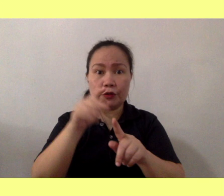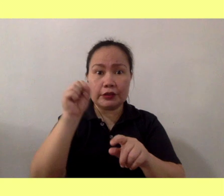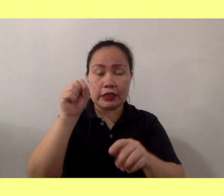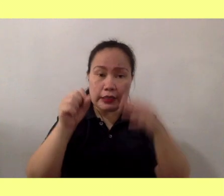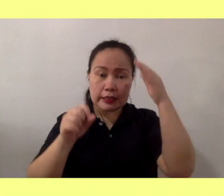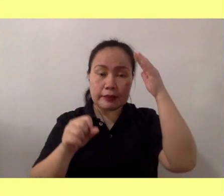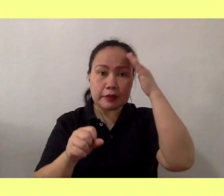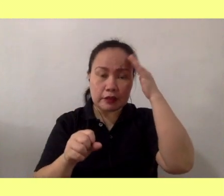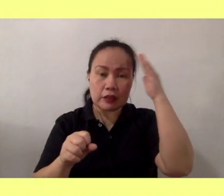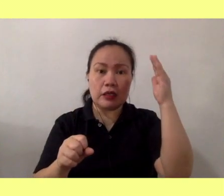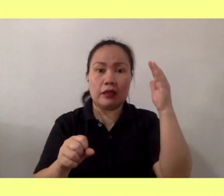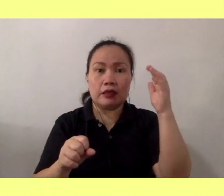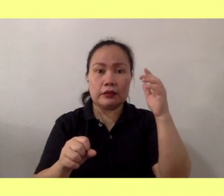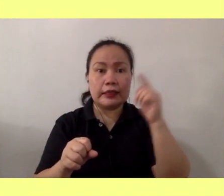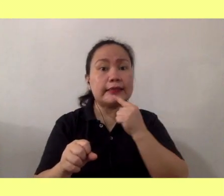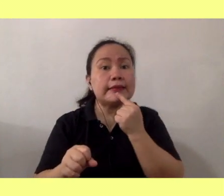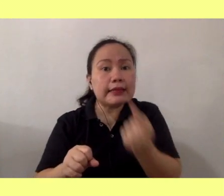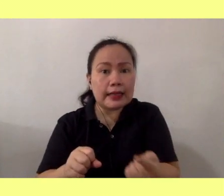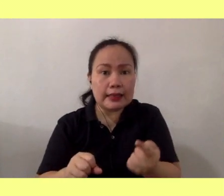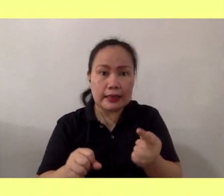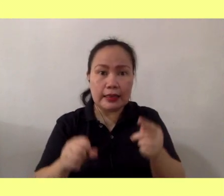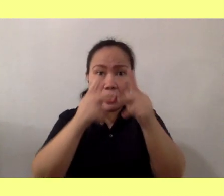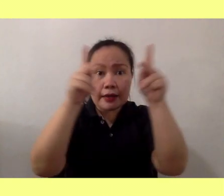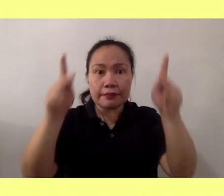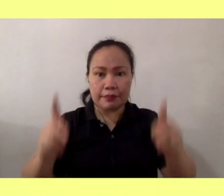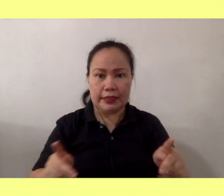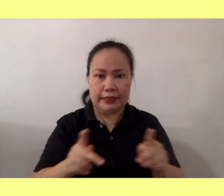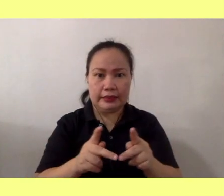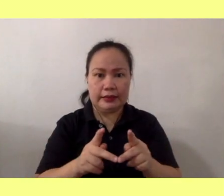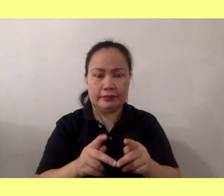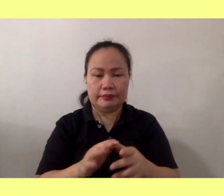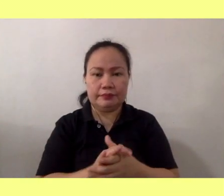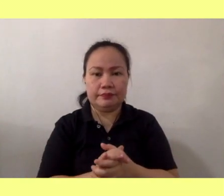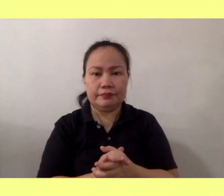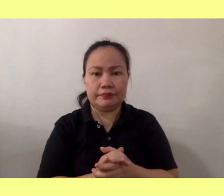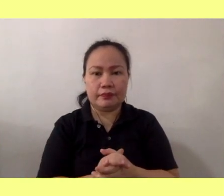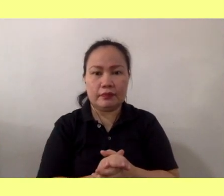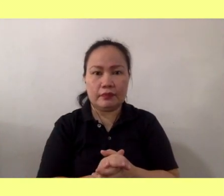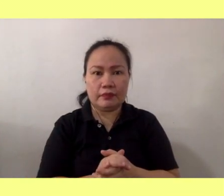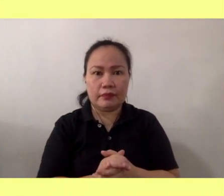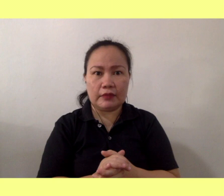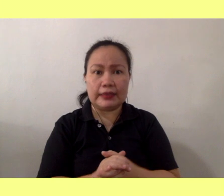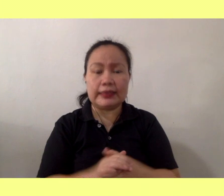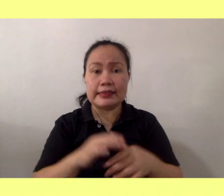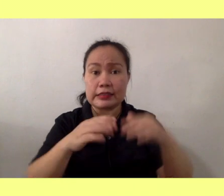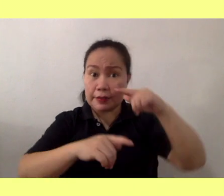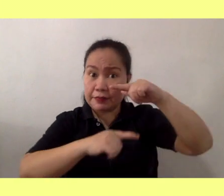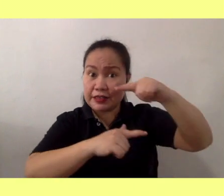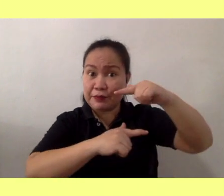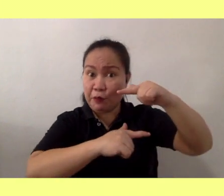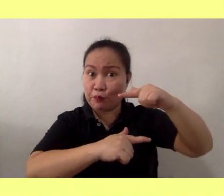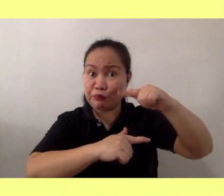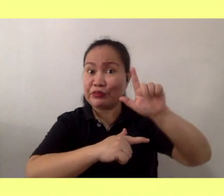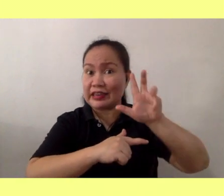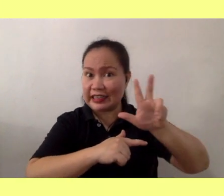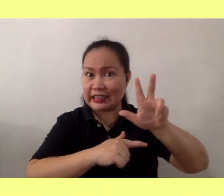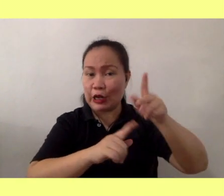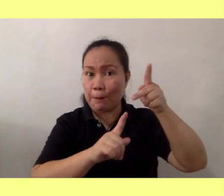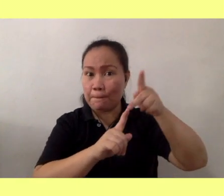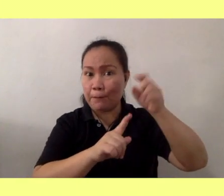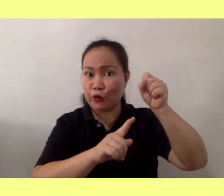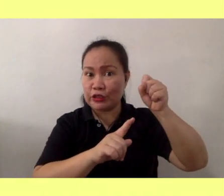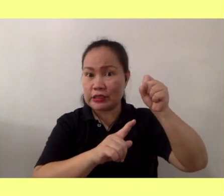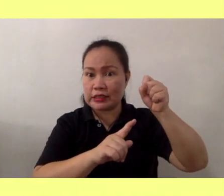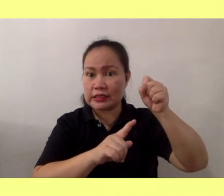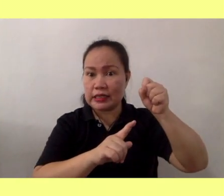name nung plane na yon. Okay? Kasi at least 3 non-collinear points determine a plane.